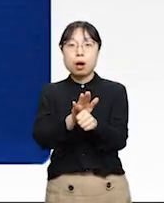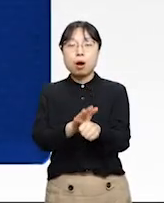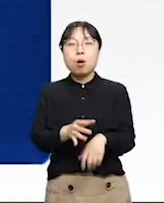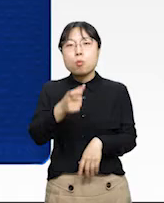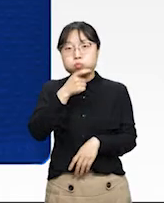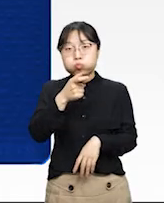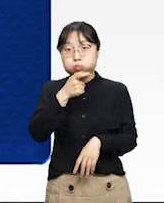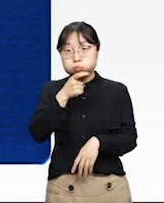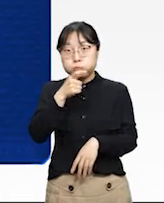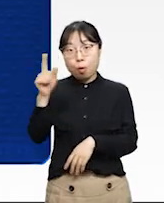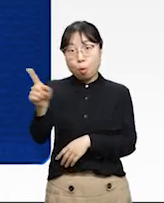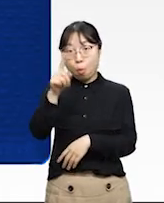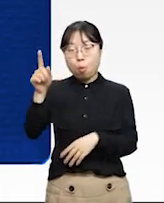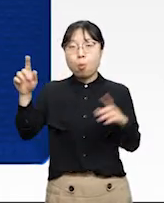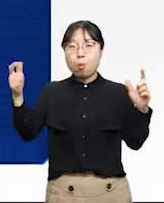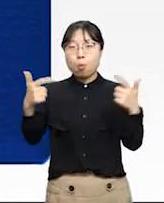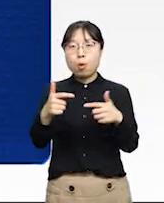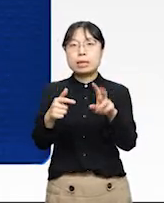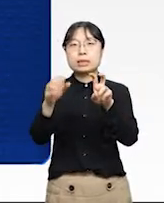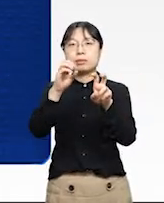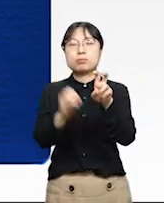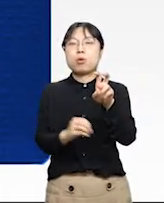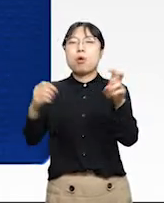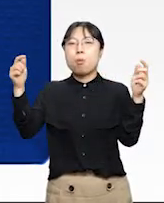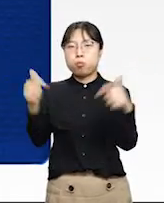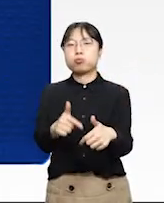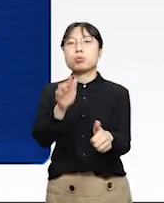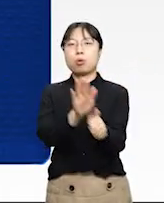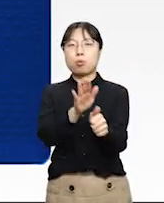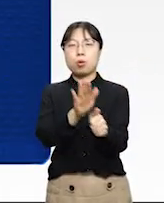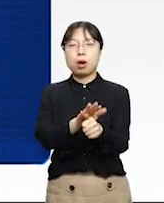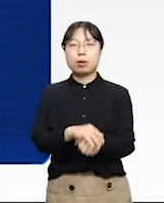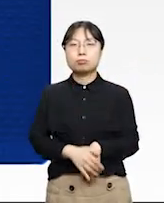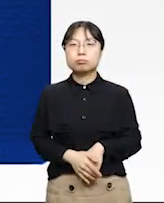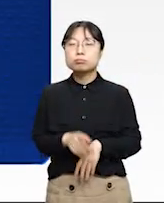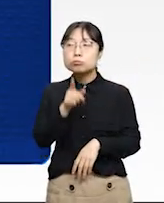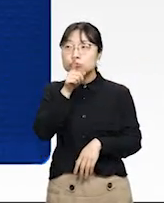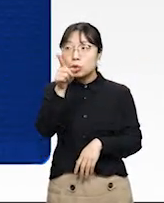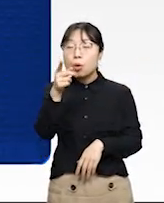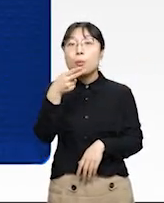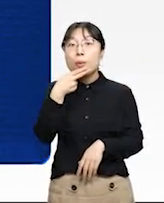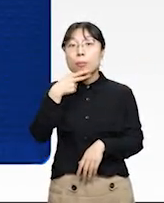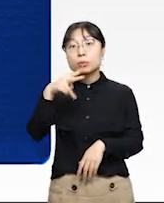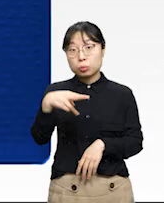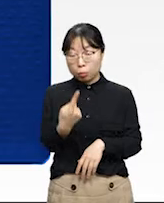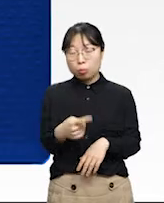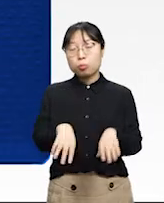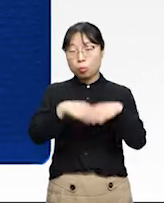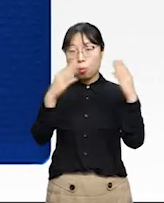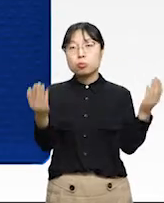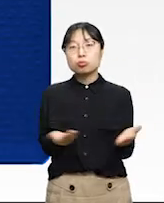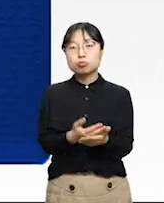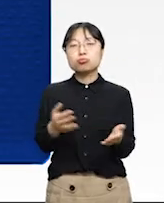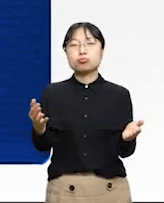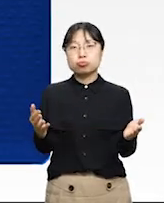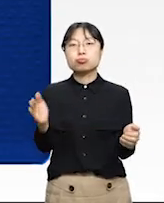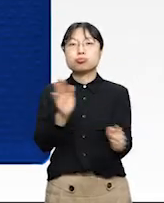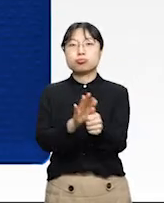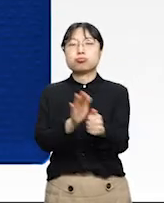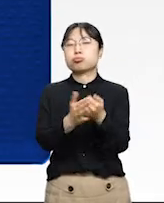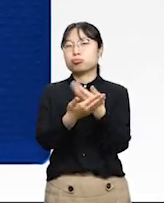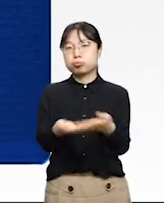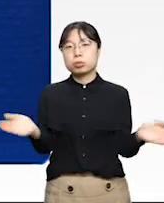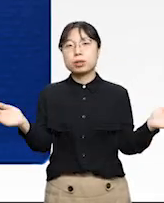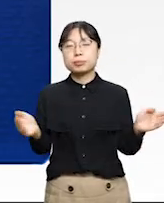사용료의 20%가 감면될 예정입니다. 별도의 신청 절차 없이 일괄 감면되며 이 밖에 자세한 내용은